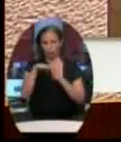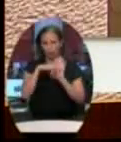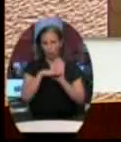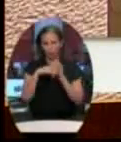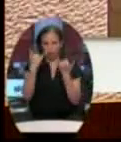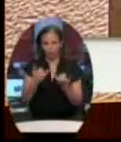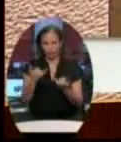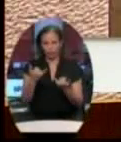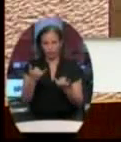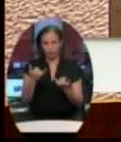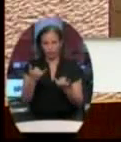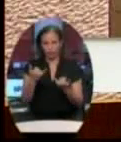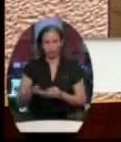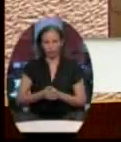אותה,